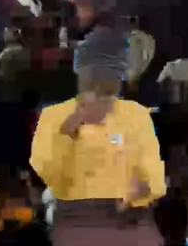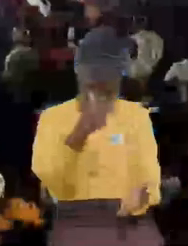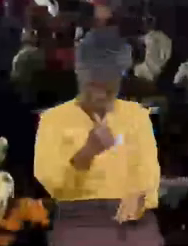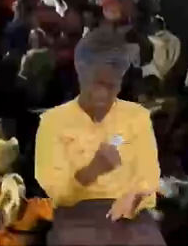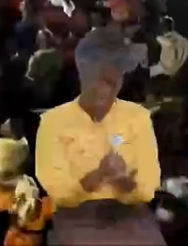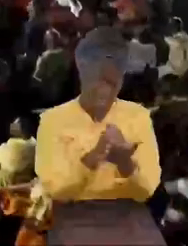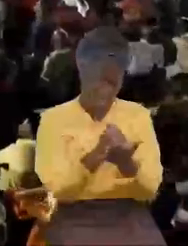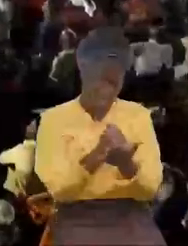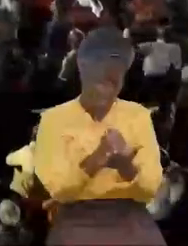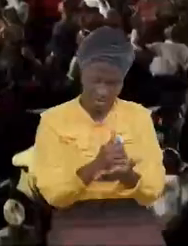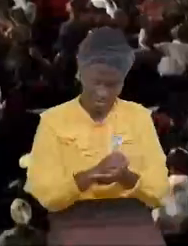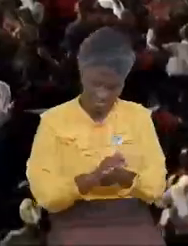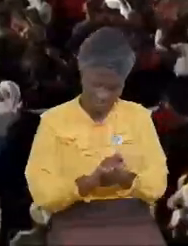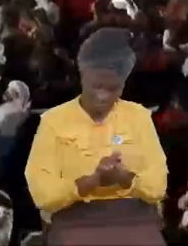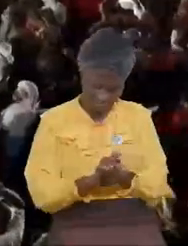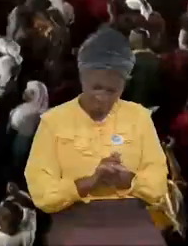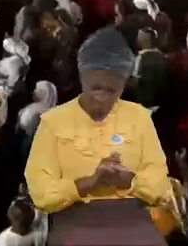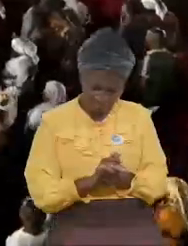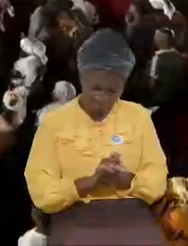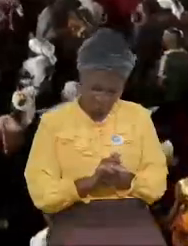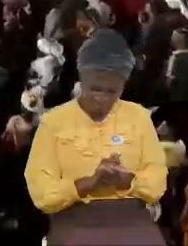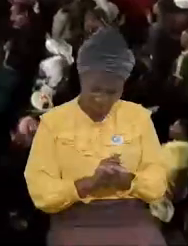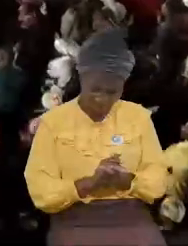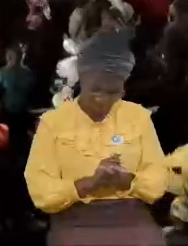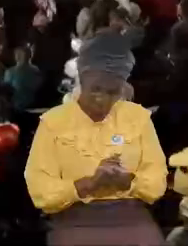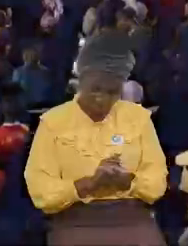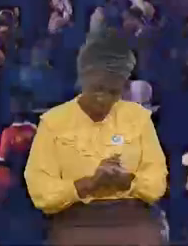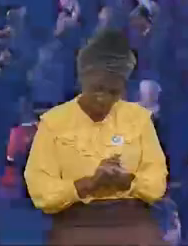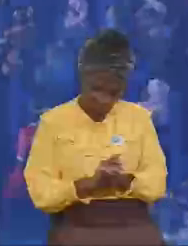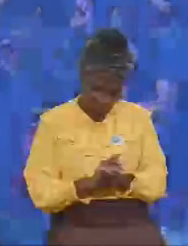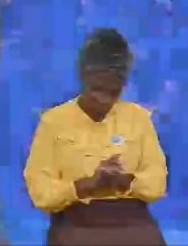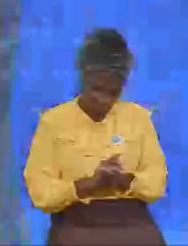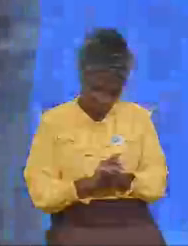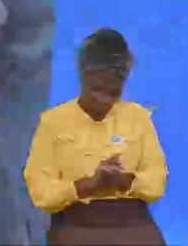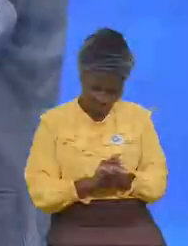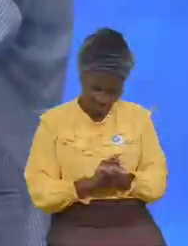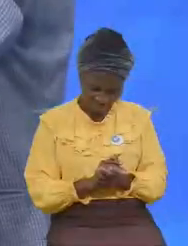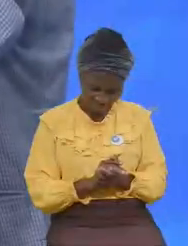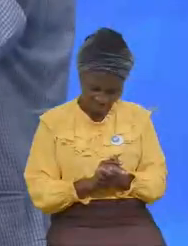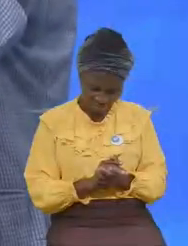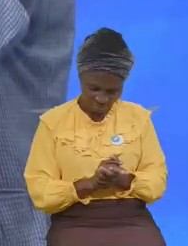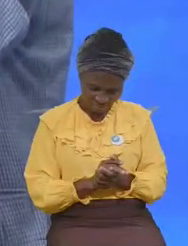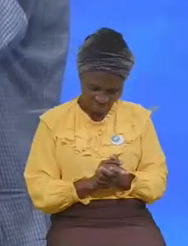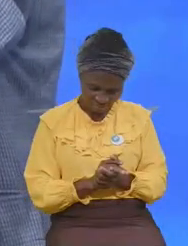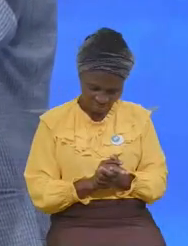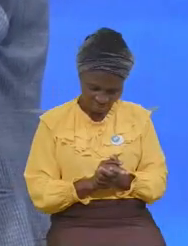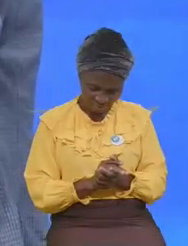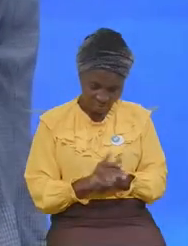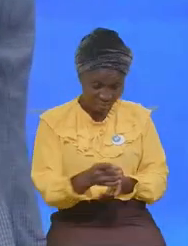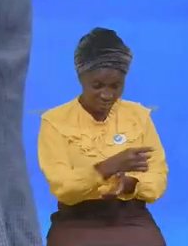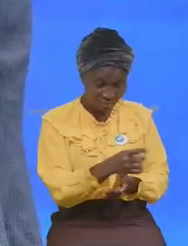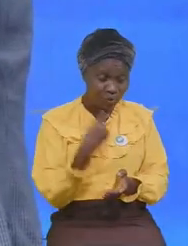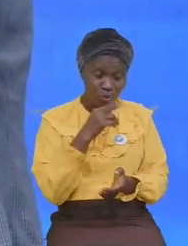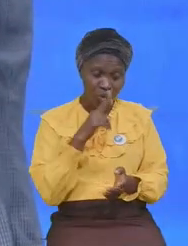meilleur de votre vie, vous êtes guéri de toutes ces maladies au nom de Jésus-Christ. Ceux qui